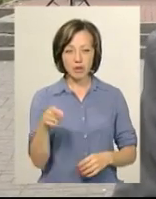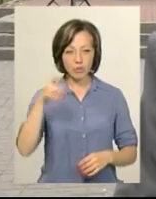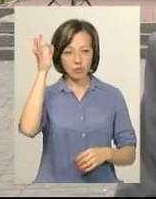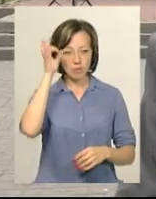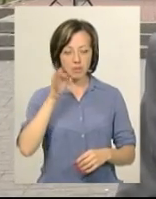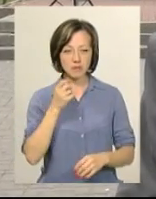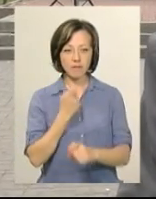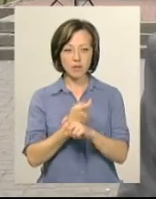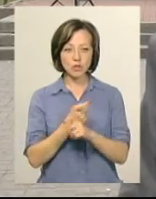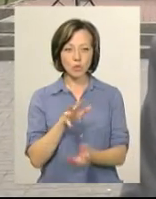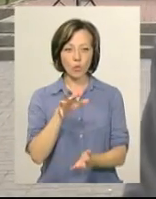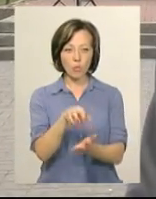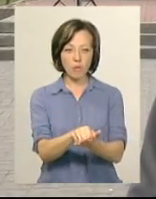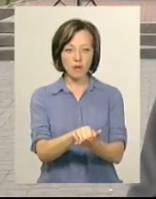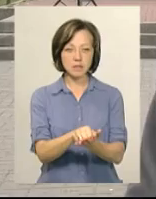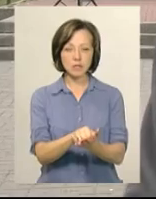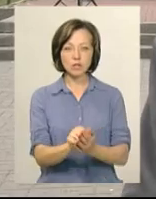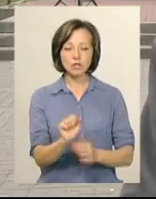німецької фашистської окупації